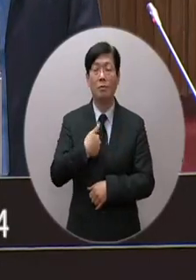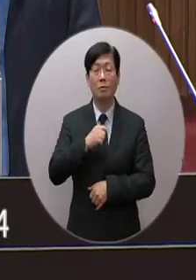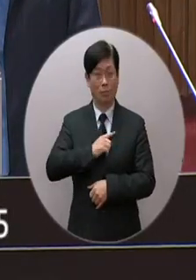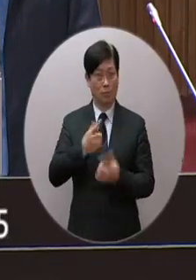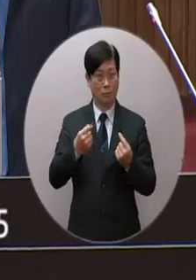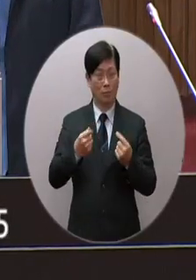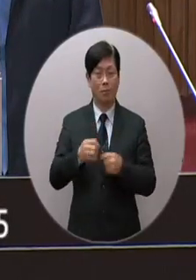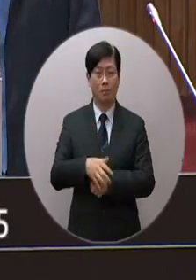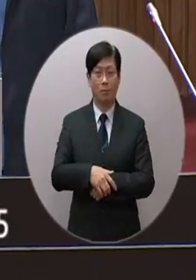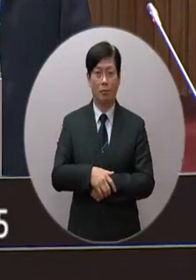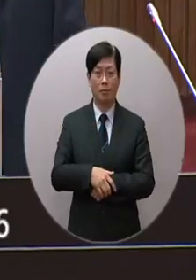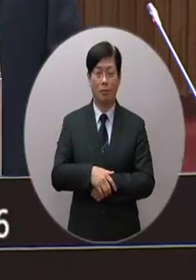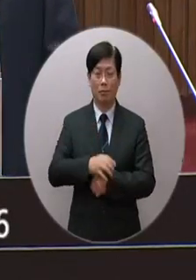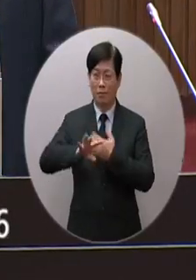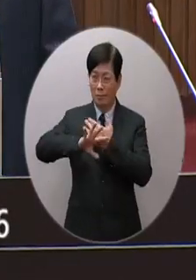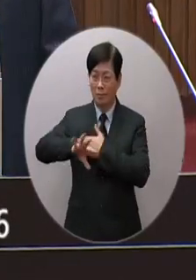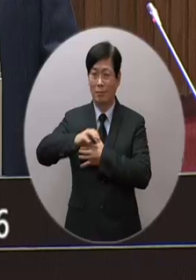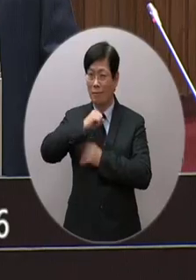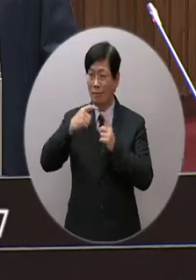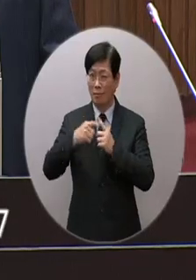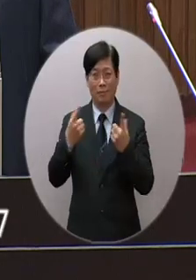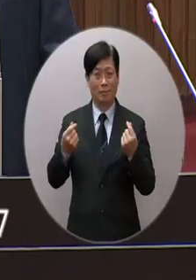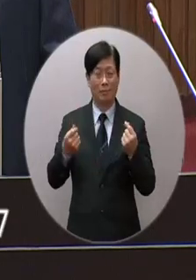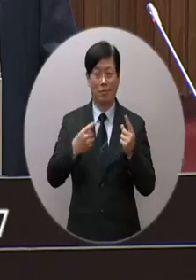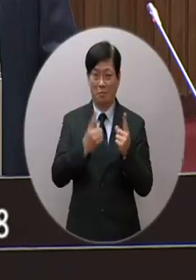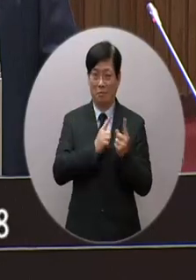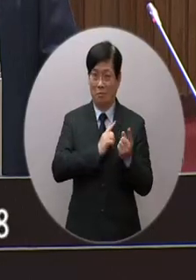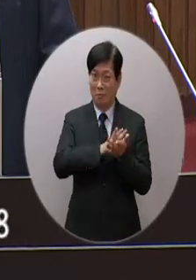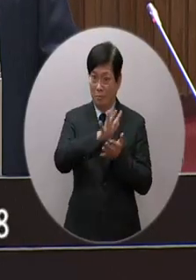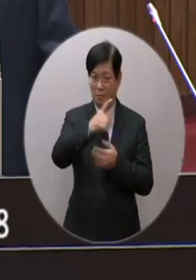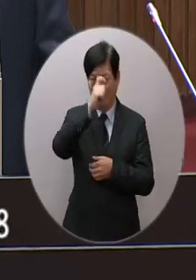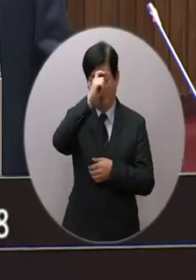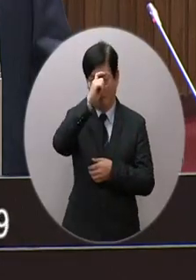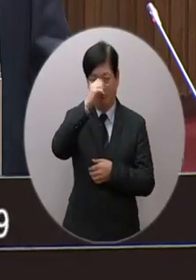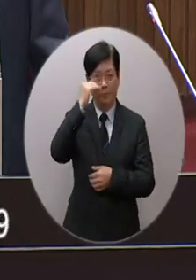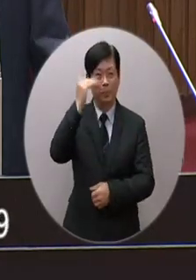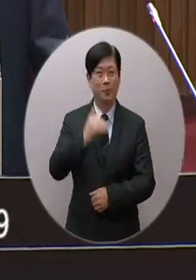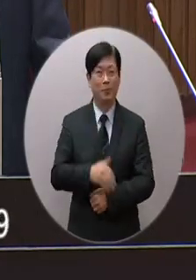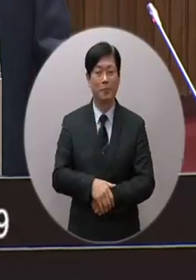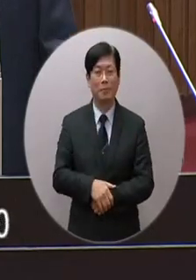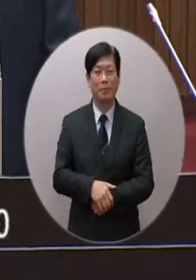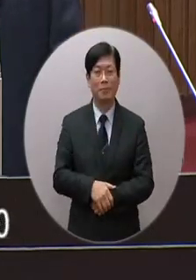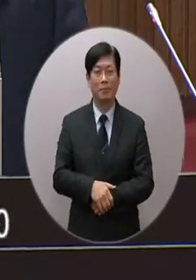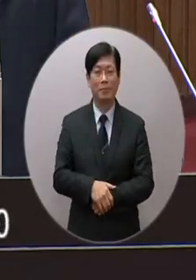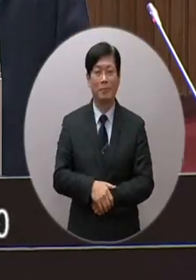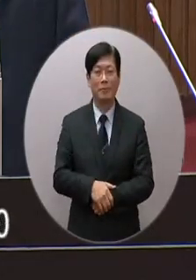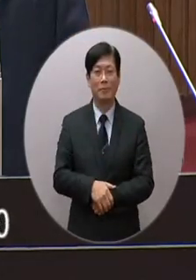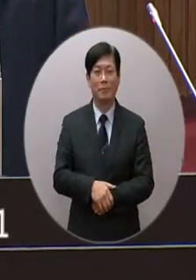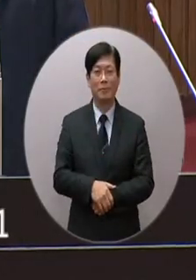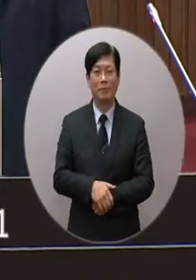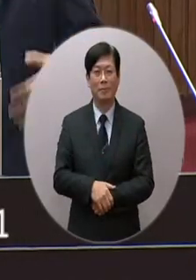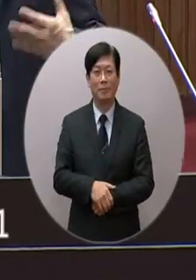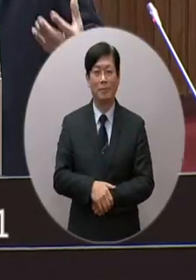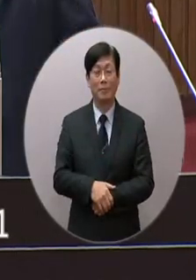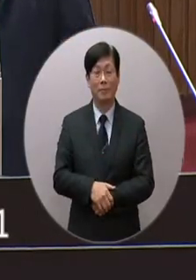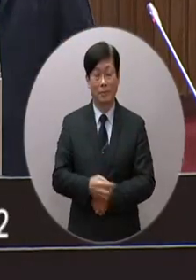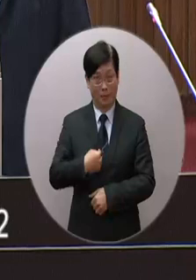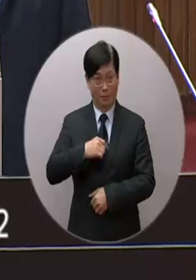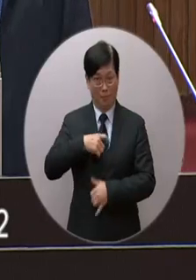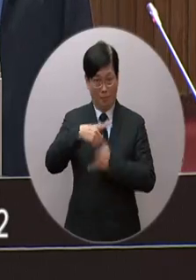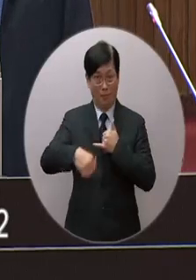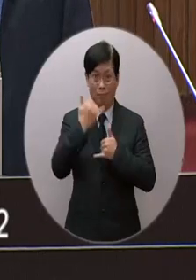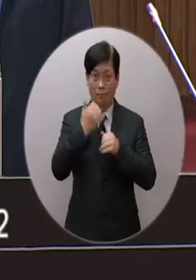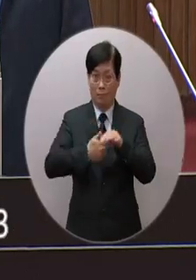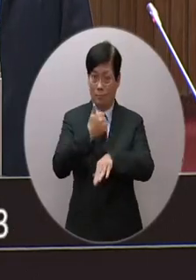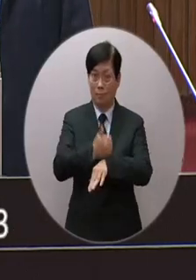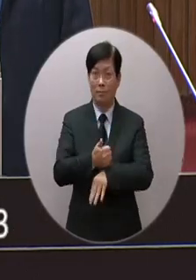嘛，交足侪台湾人共款，对于陈部长的未来拢有期待，吼、哦。所以本身真正会当徛